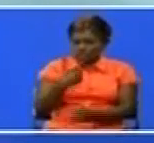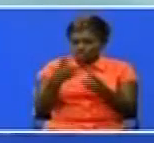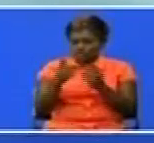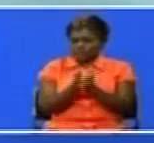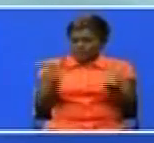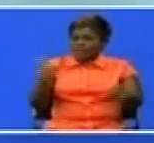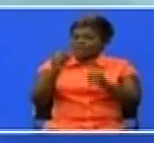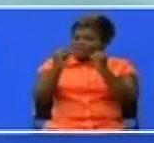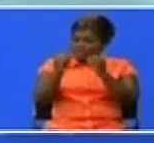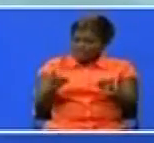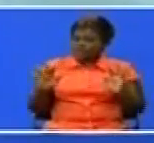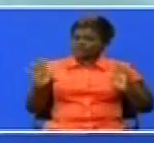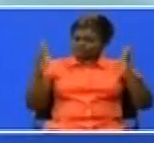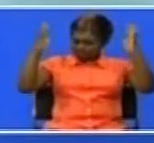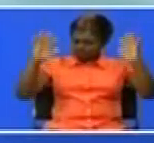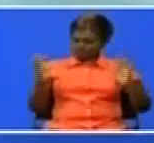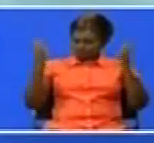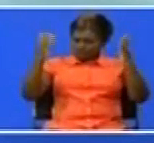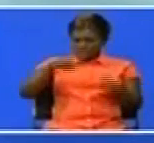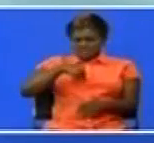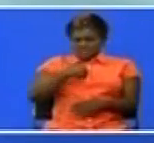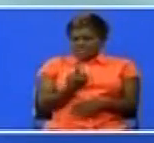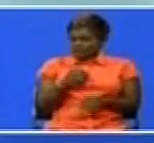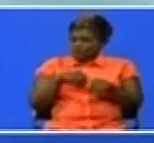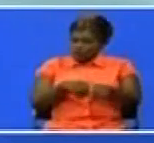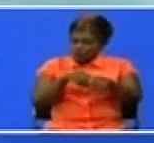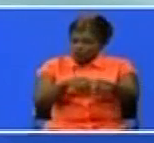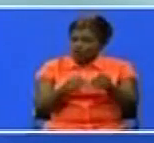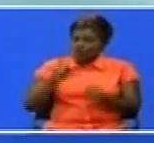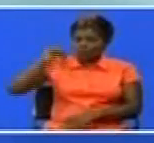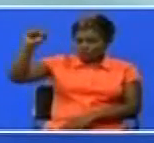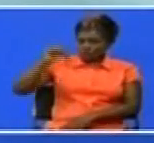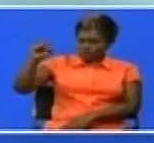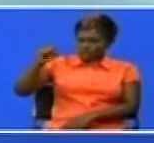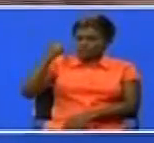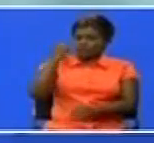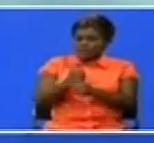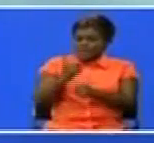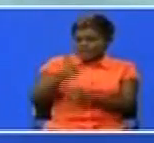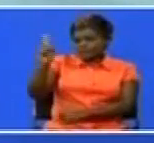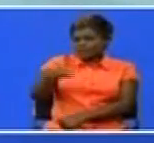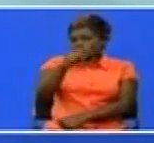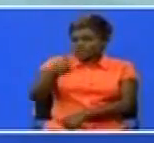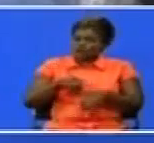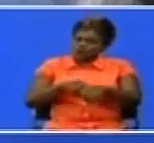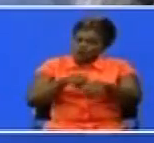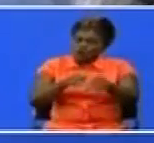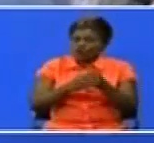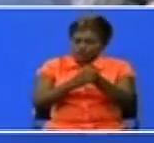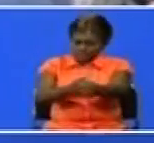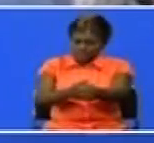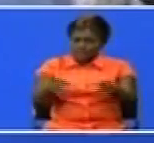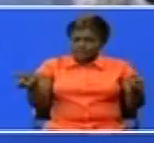Sababu akimshangilia, na sisi saa zingine huwa tuko nyuma ya wanasiasa, utakuta tumefanya mabaya tukifuata yule mwanasiasa wetu.